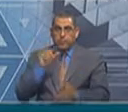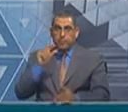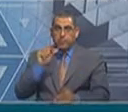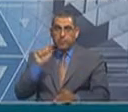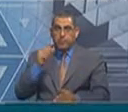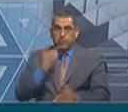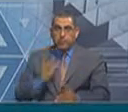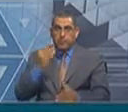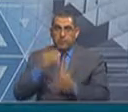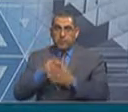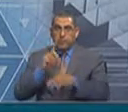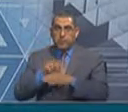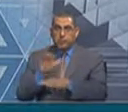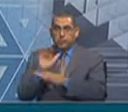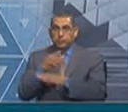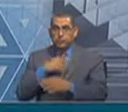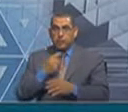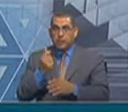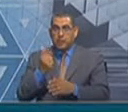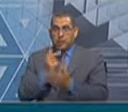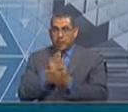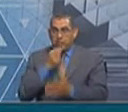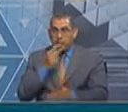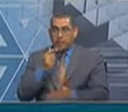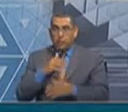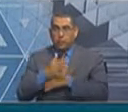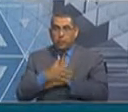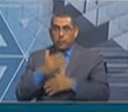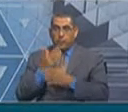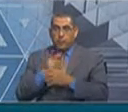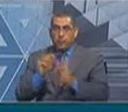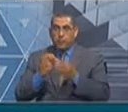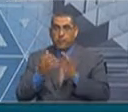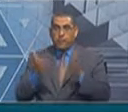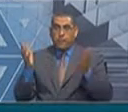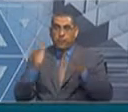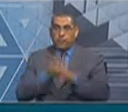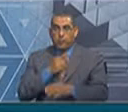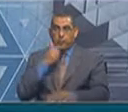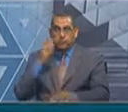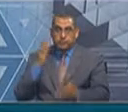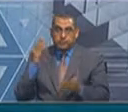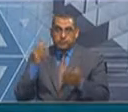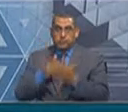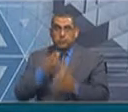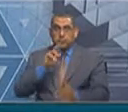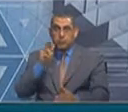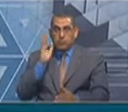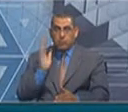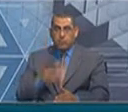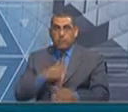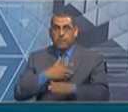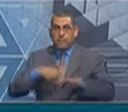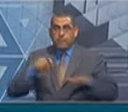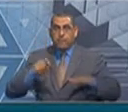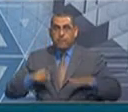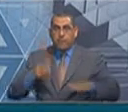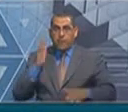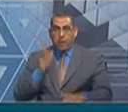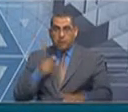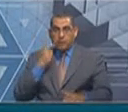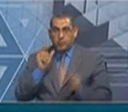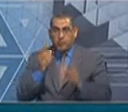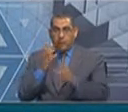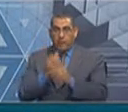كير للرعاية الصحية لمحدود الدخل الذي يستفيد منه الملايين. كما يتوقع أن تكون المحكمة أكثر